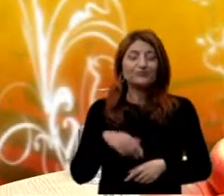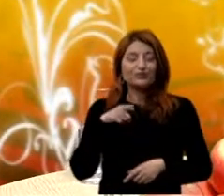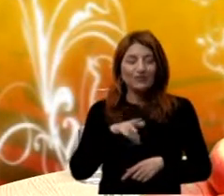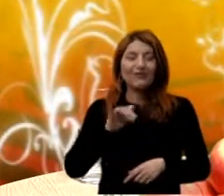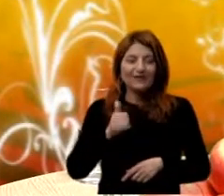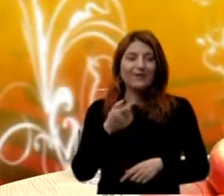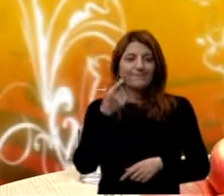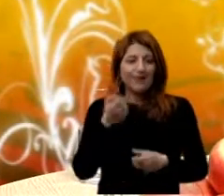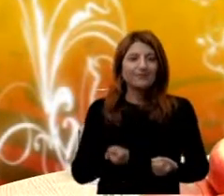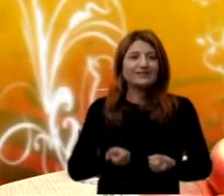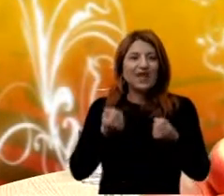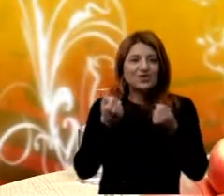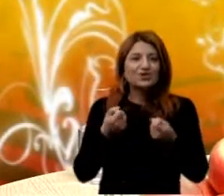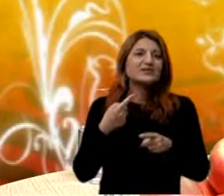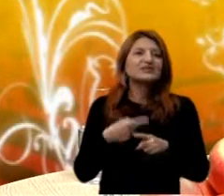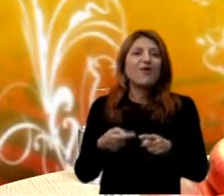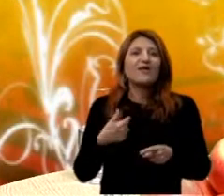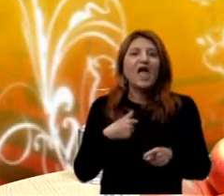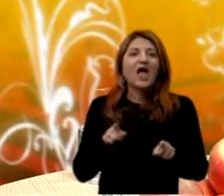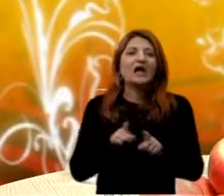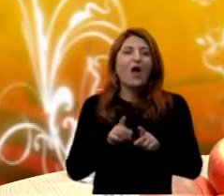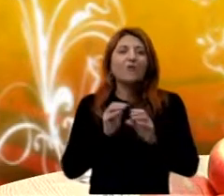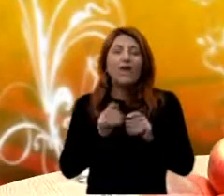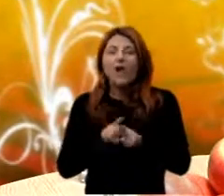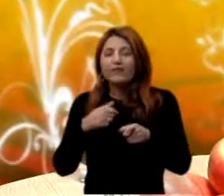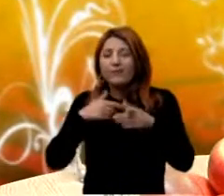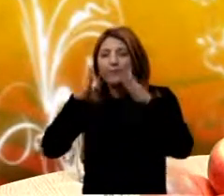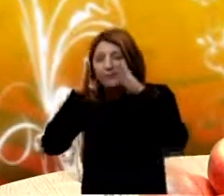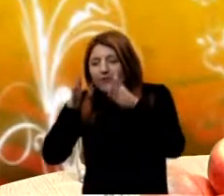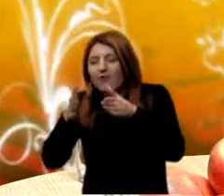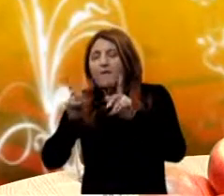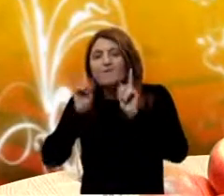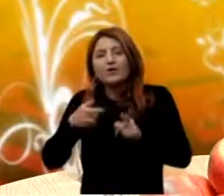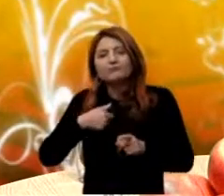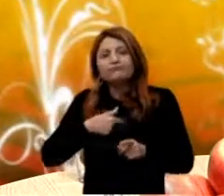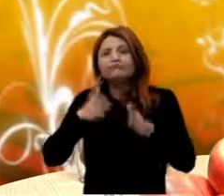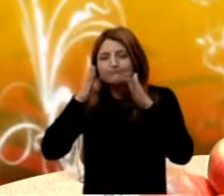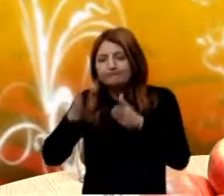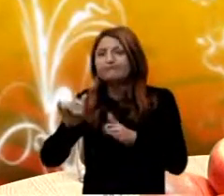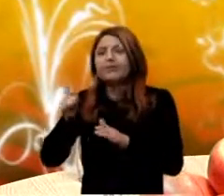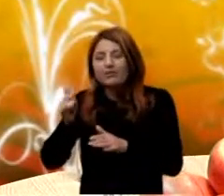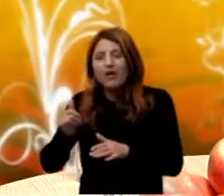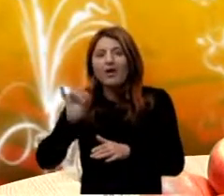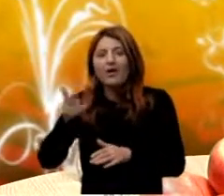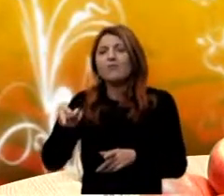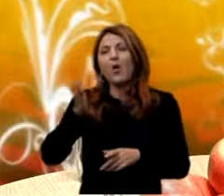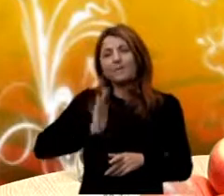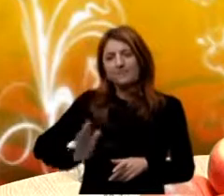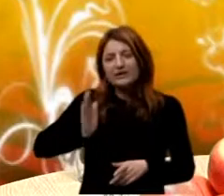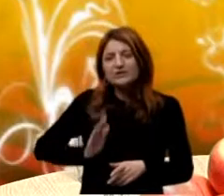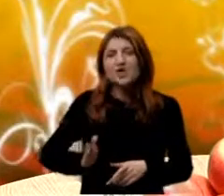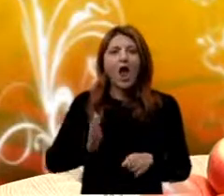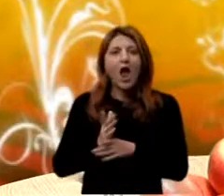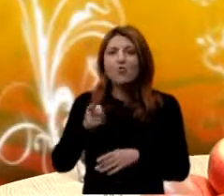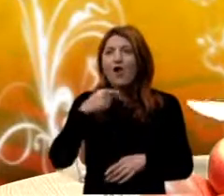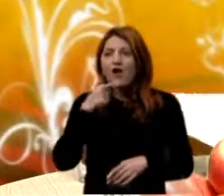teško zato što smo nekako odgojeni u jednoj poslušnosti, u jednoj sve kaži da, budi pristojan, jer ako